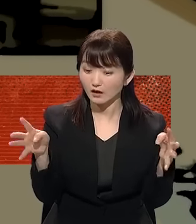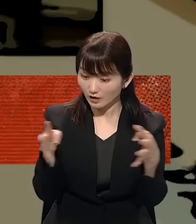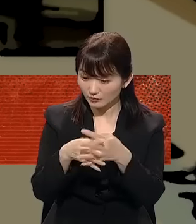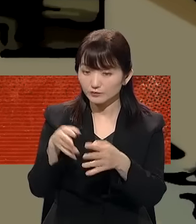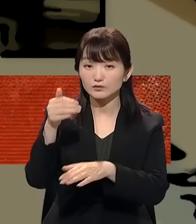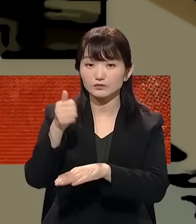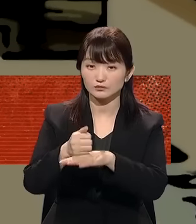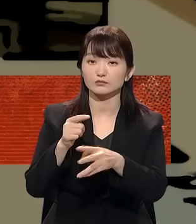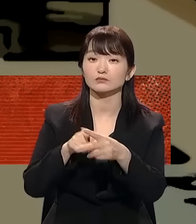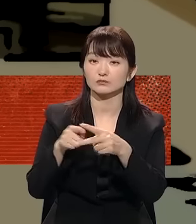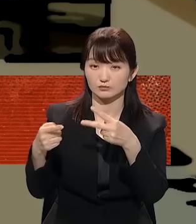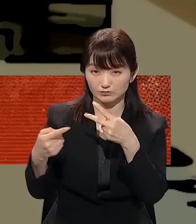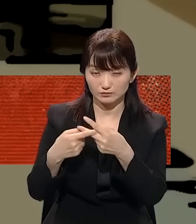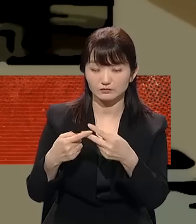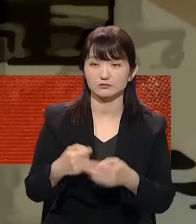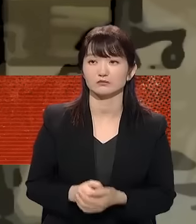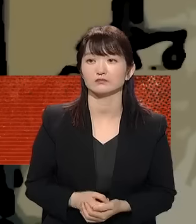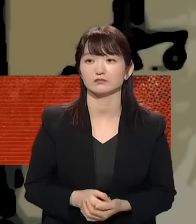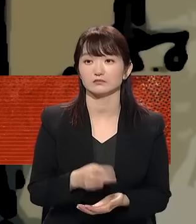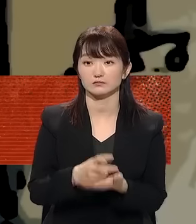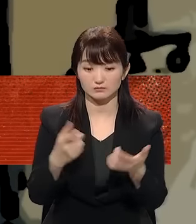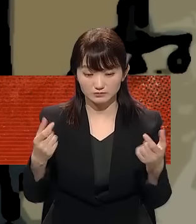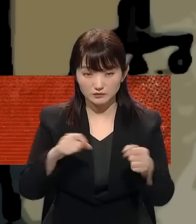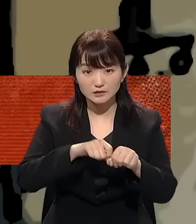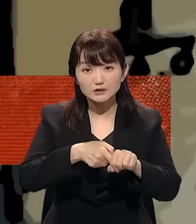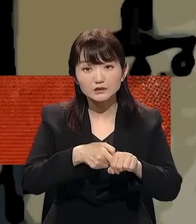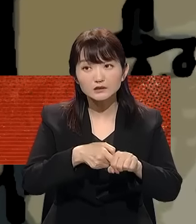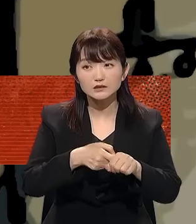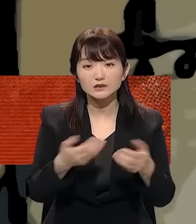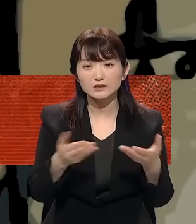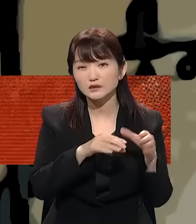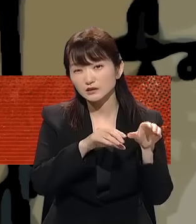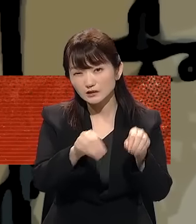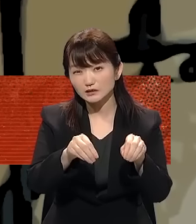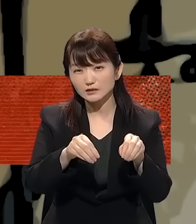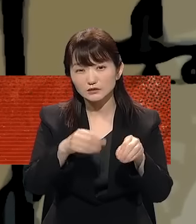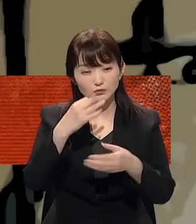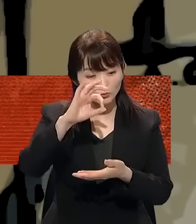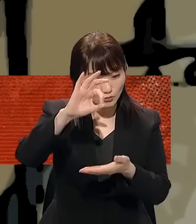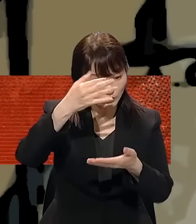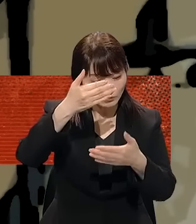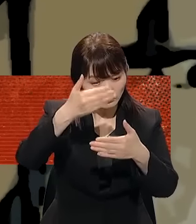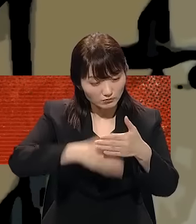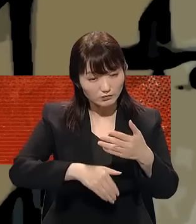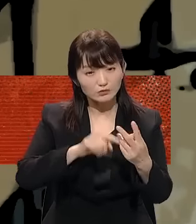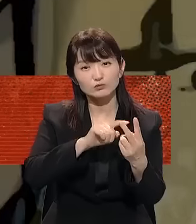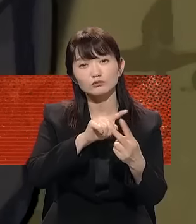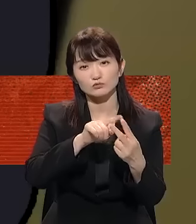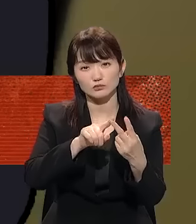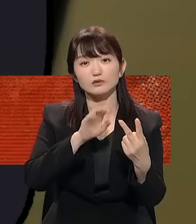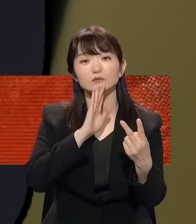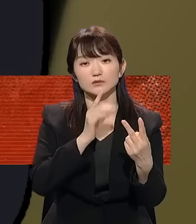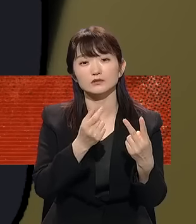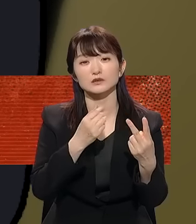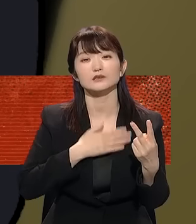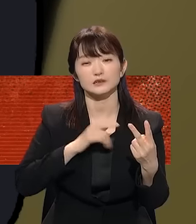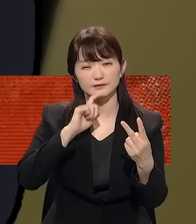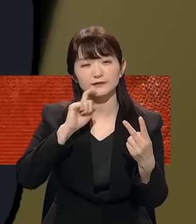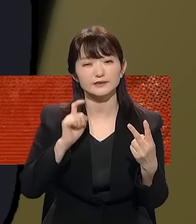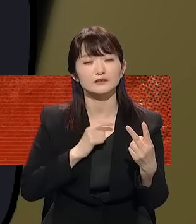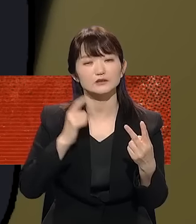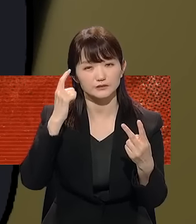그렇다면 뭐 정당한 징계라는 정직 정도 아니면 감봉 정도 저는 그게 좀 맞아 보이는데 제 개인적으로 봤을